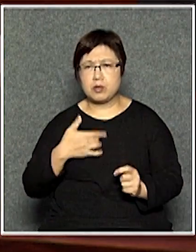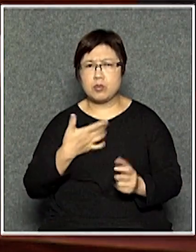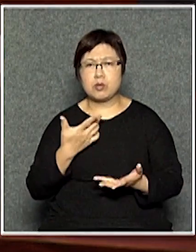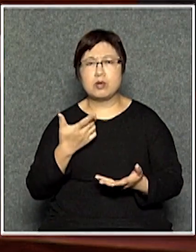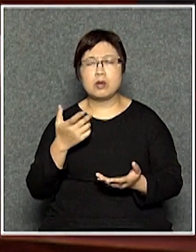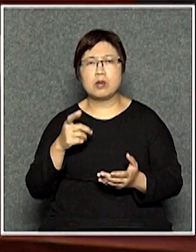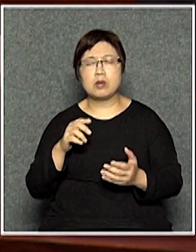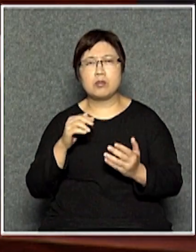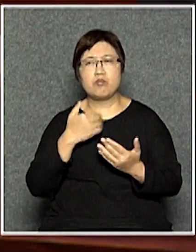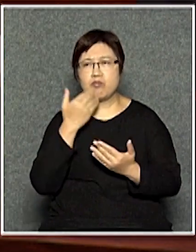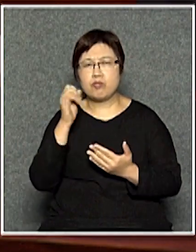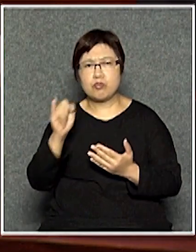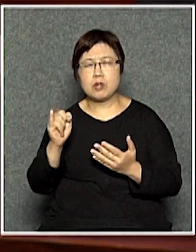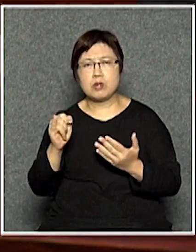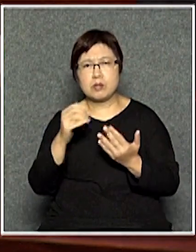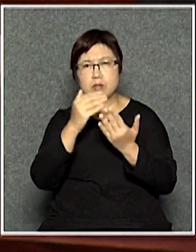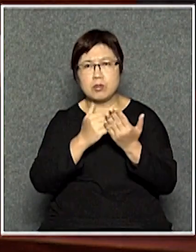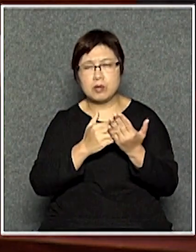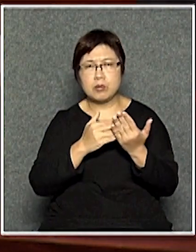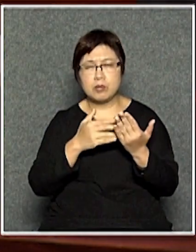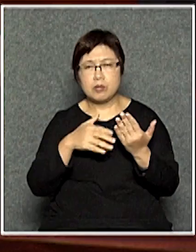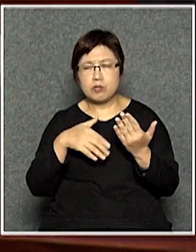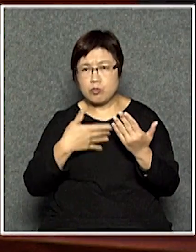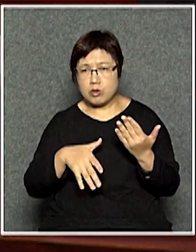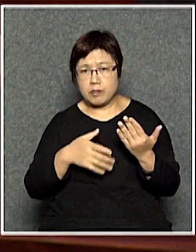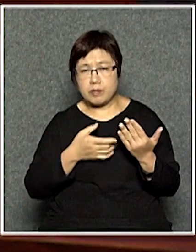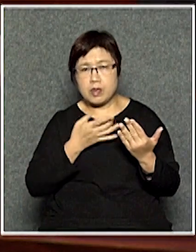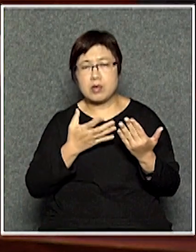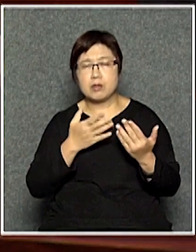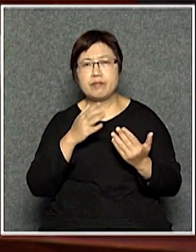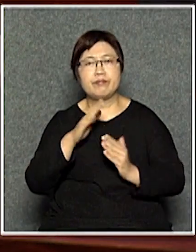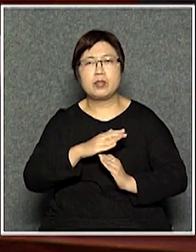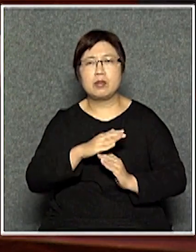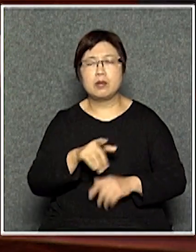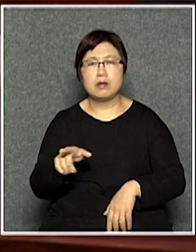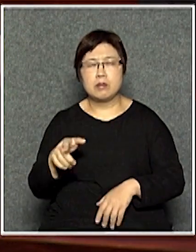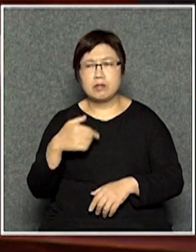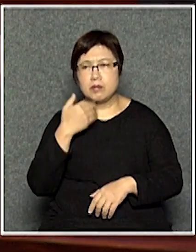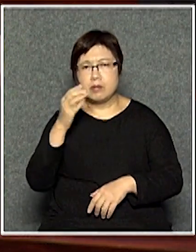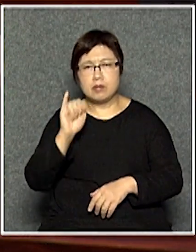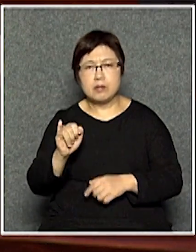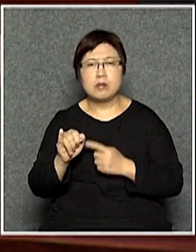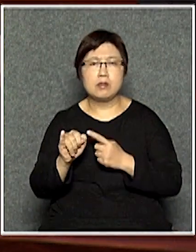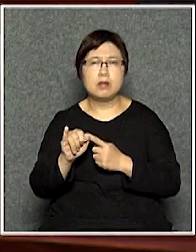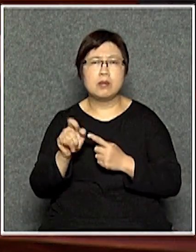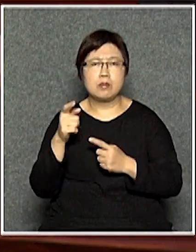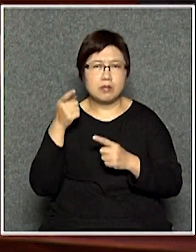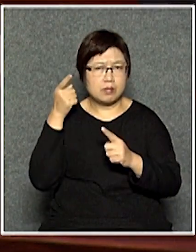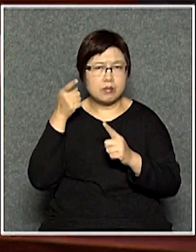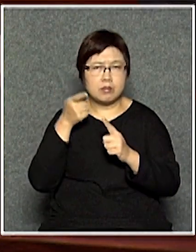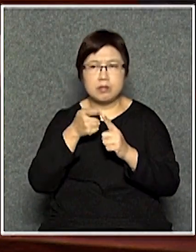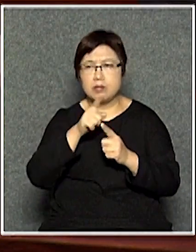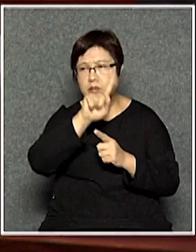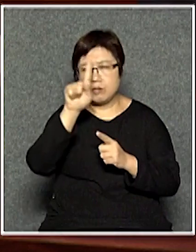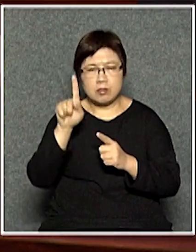走完程序，最後就終止了。所以這個彈劾本身是完全係達唔到任何